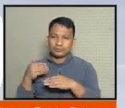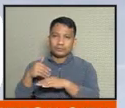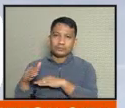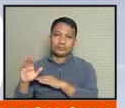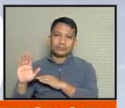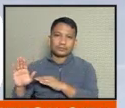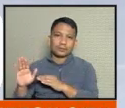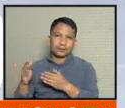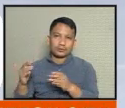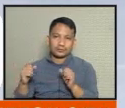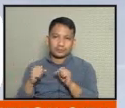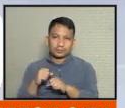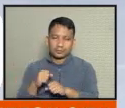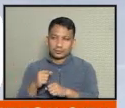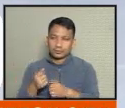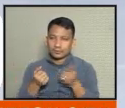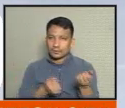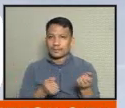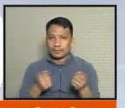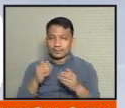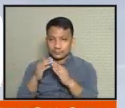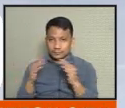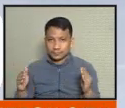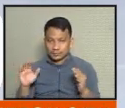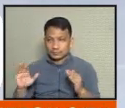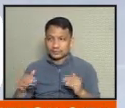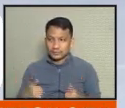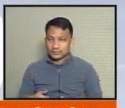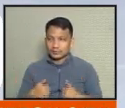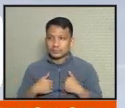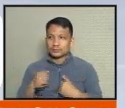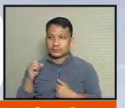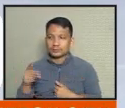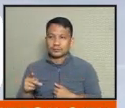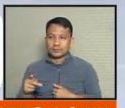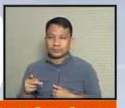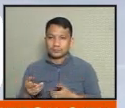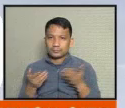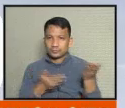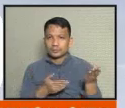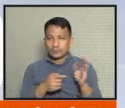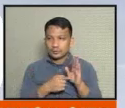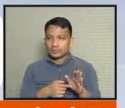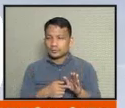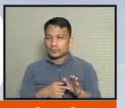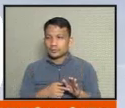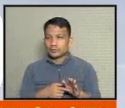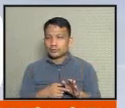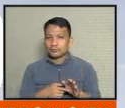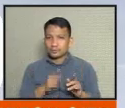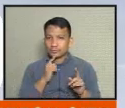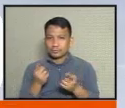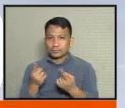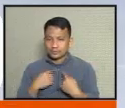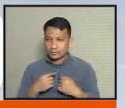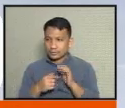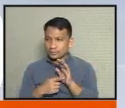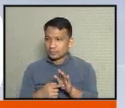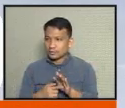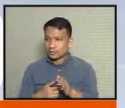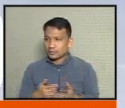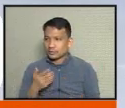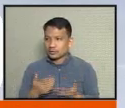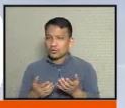ng subpoena sa bahay na ibibigay mo sa korte. Pag hindi sila sumagot, iakyat